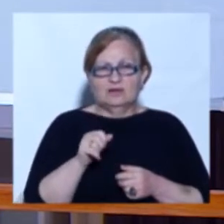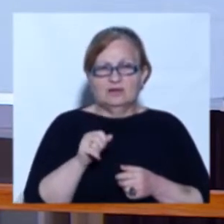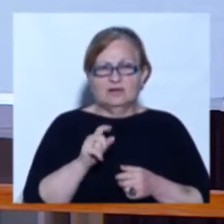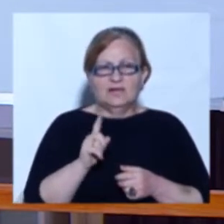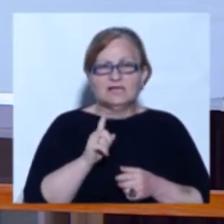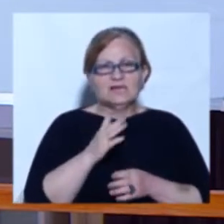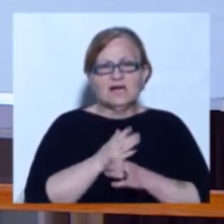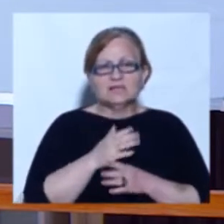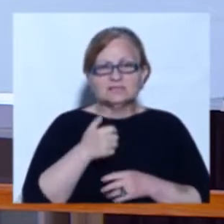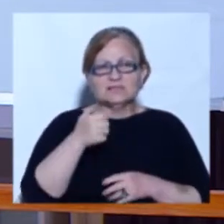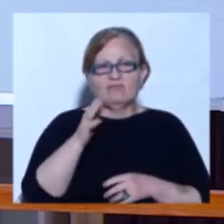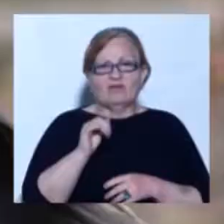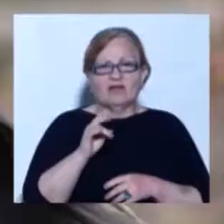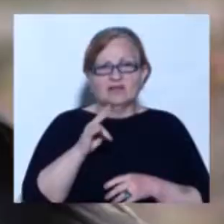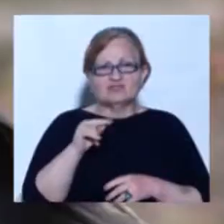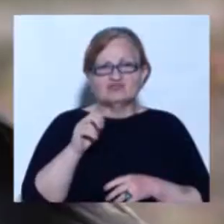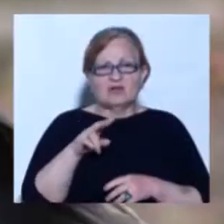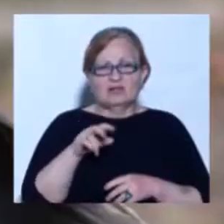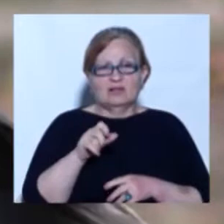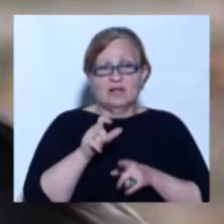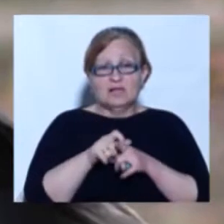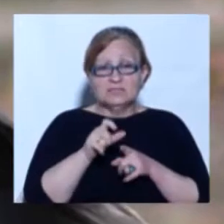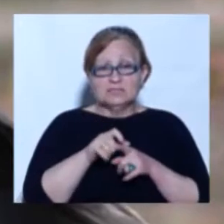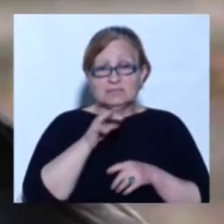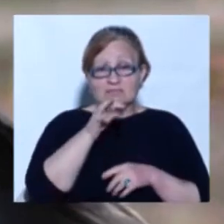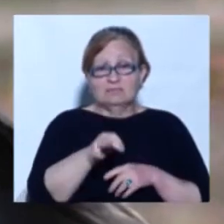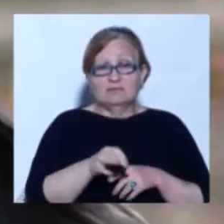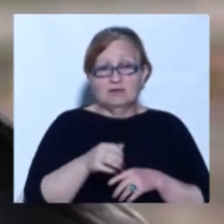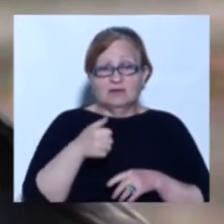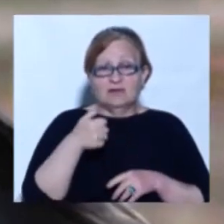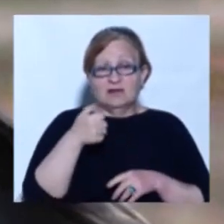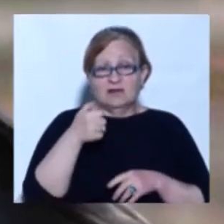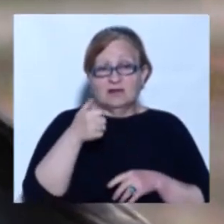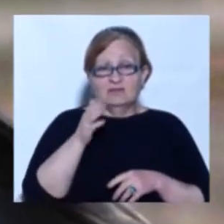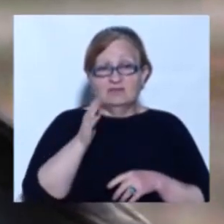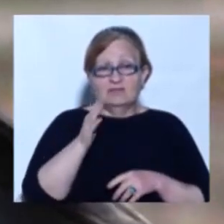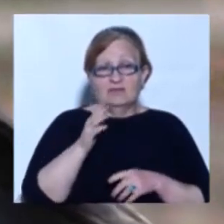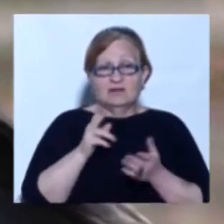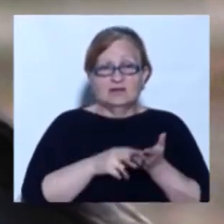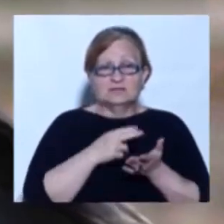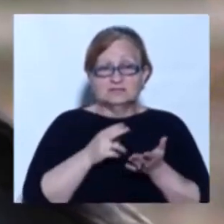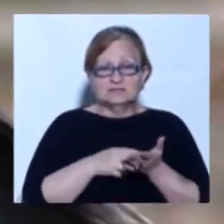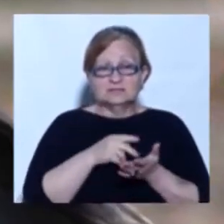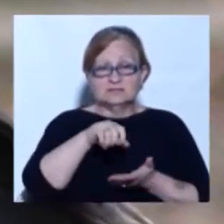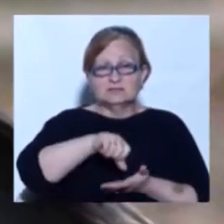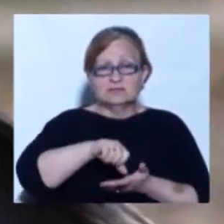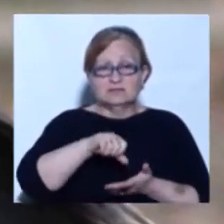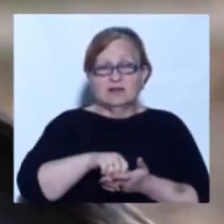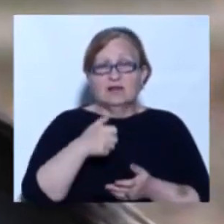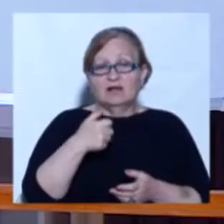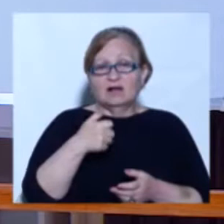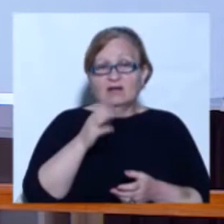თუ მიხვდები რას ნიშნავს? თვითონ სიტყვა გეუბნება. ყვანჩალა არის წიგნის ერთ-ერთი პერსონაჟი,